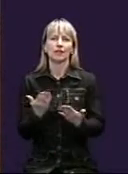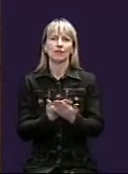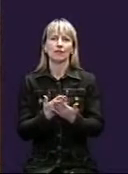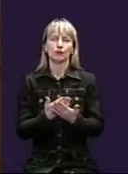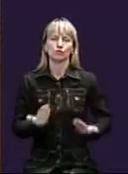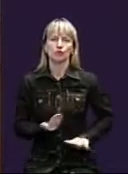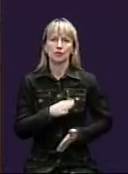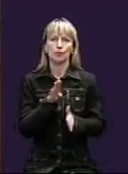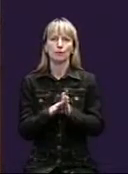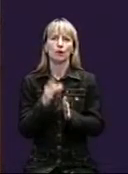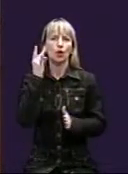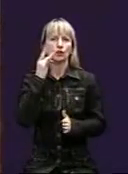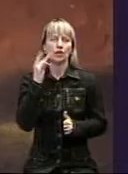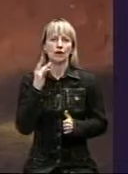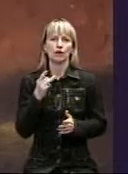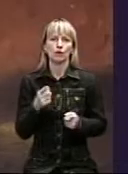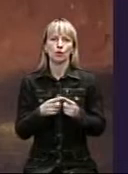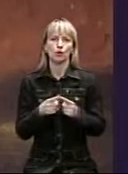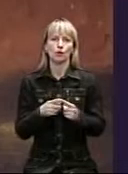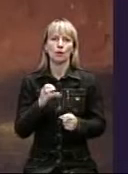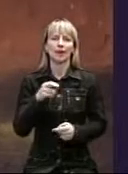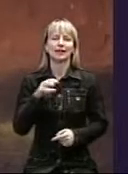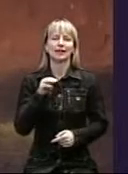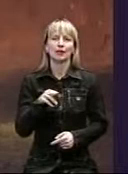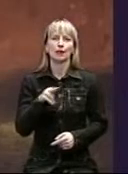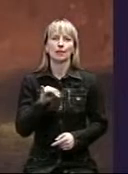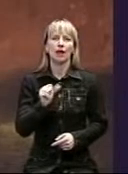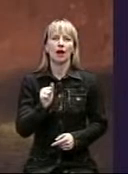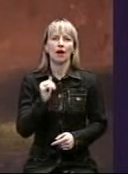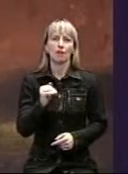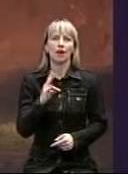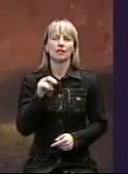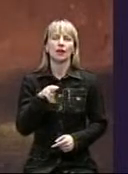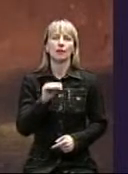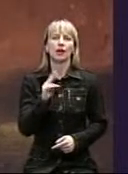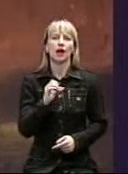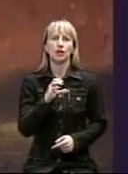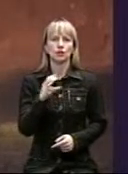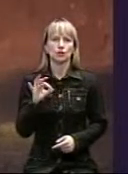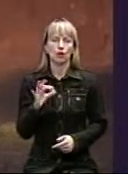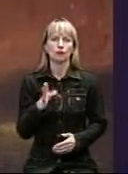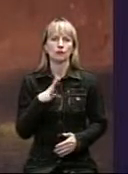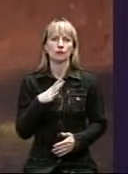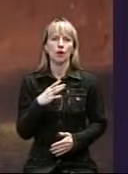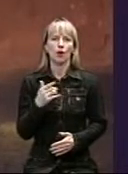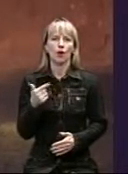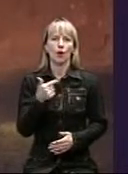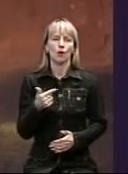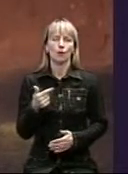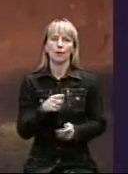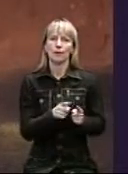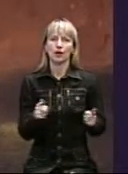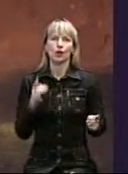рожевим кутом» про Едіт Піаф, і там навіть на Пікассо, у якого був блакитний період, рожевий